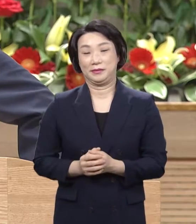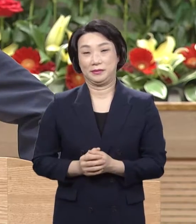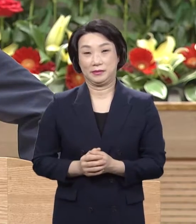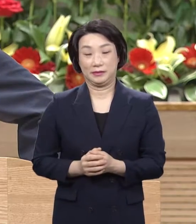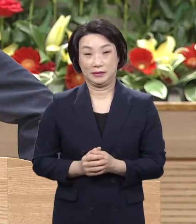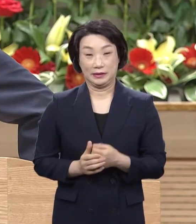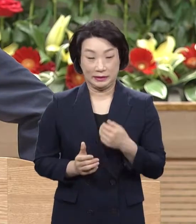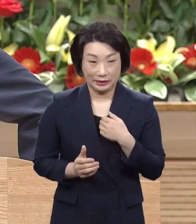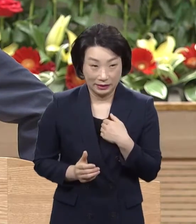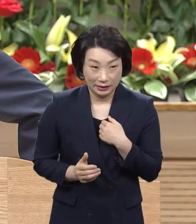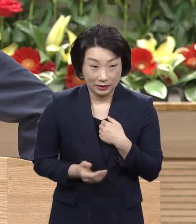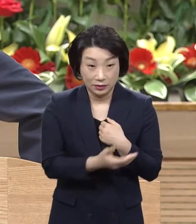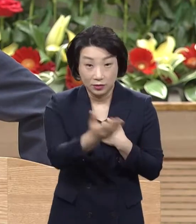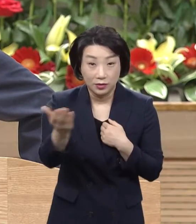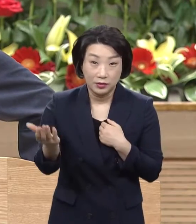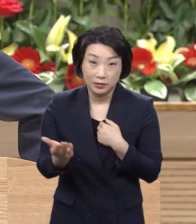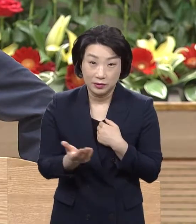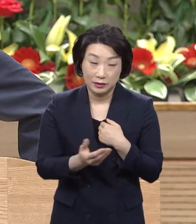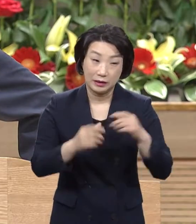내가 너희에게